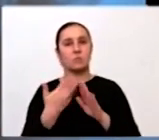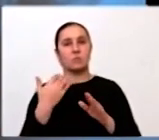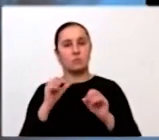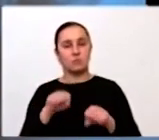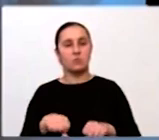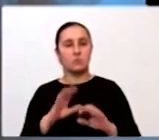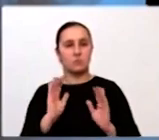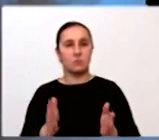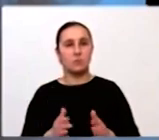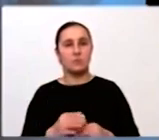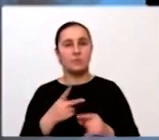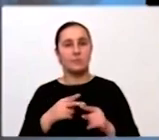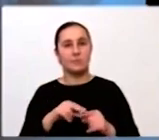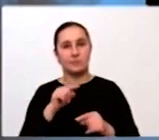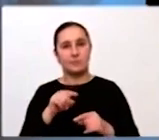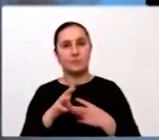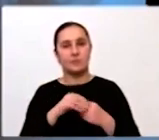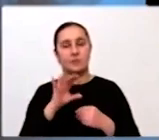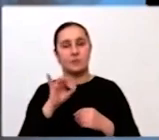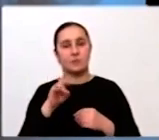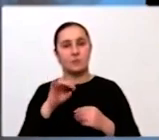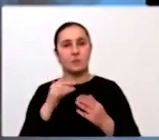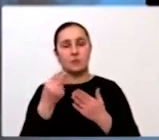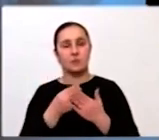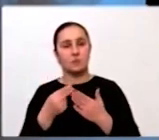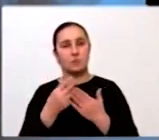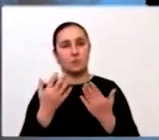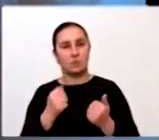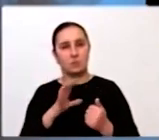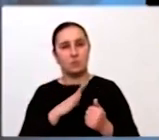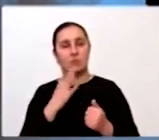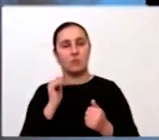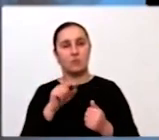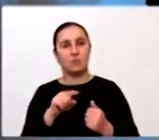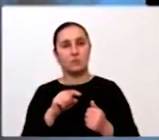ham mumkin bo'ladi. Demak, biz ipni chizib oldik va